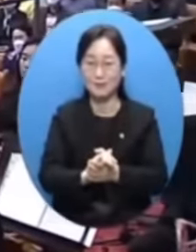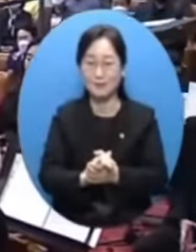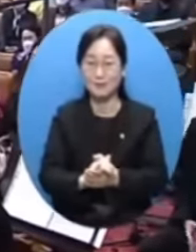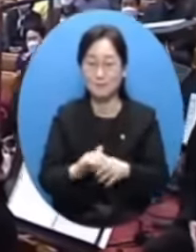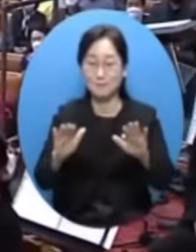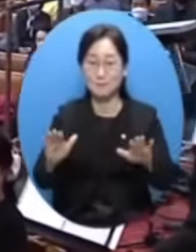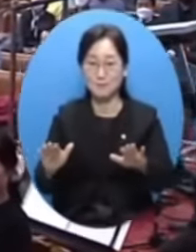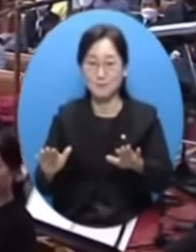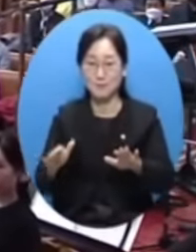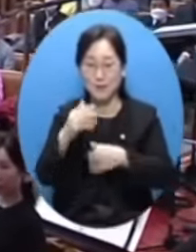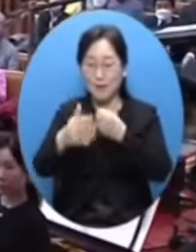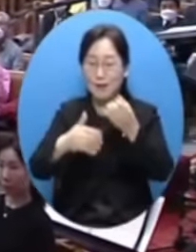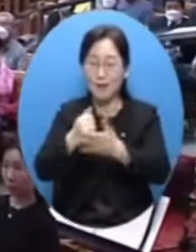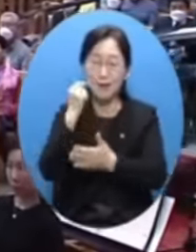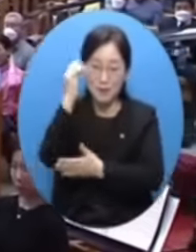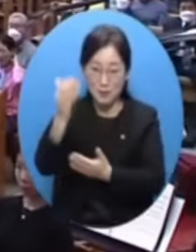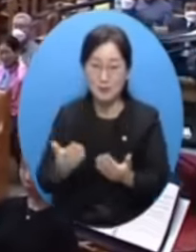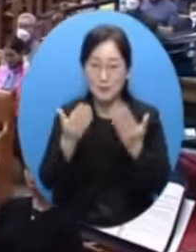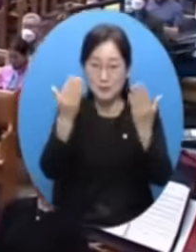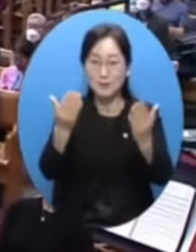모든 영광을 하나님께 올려드립니다.